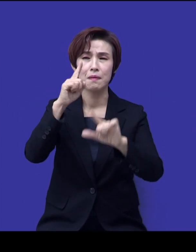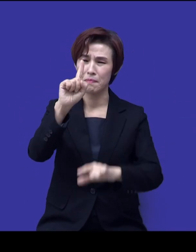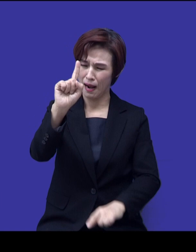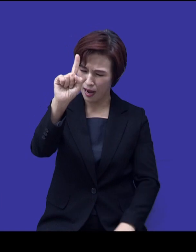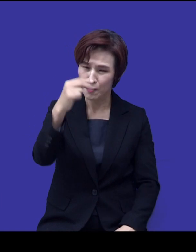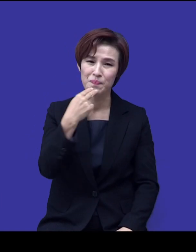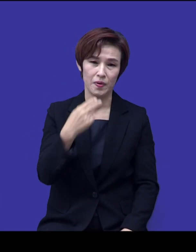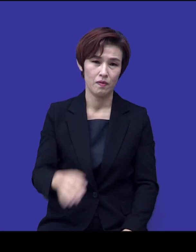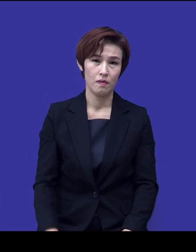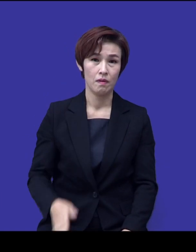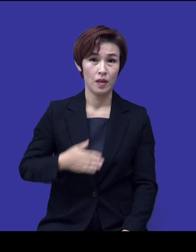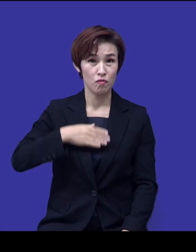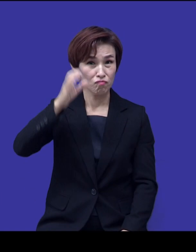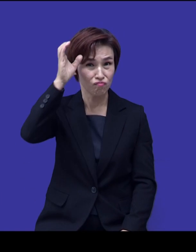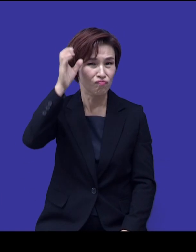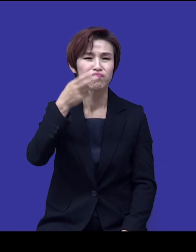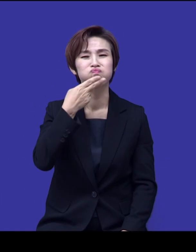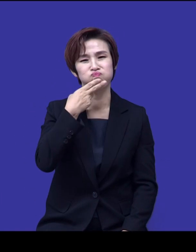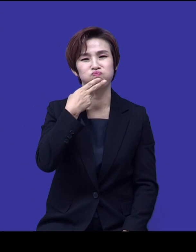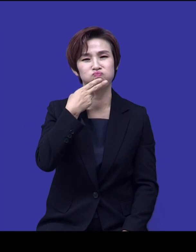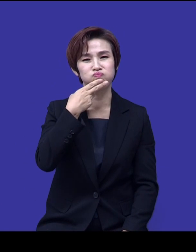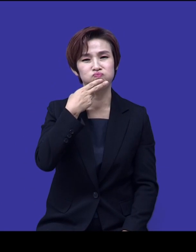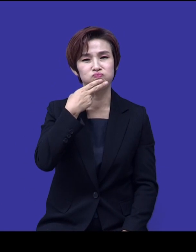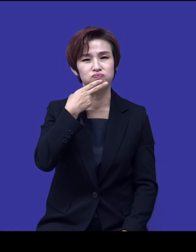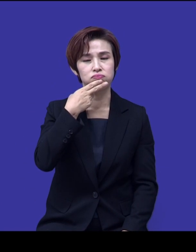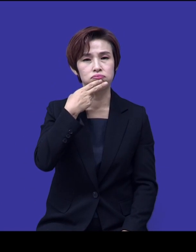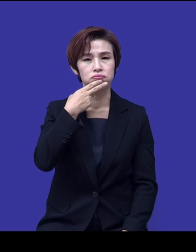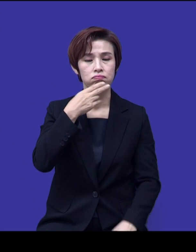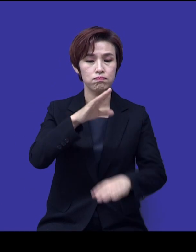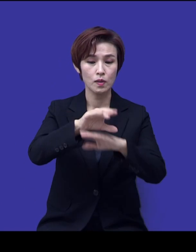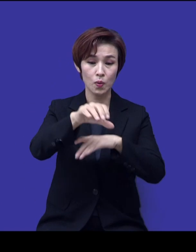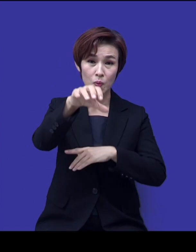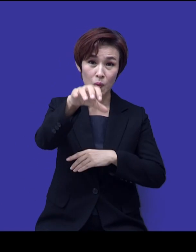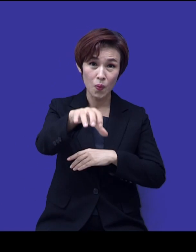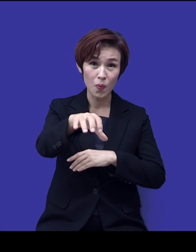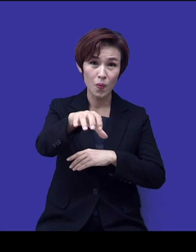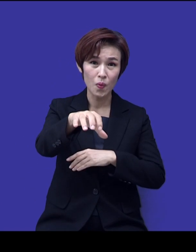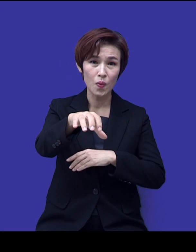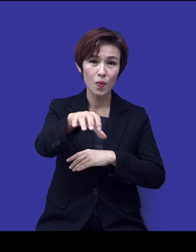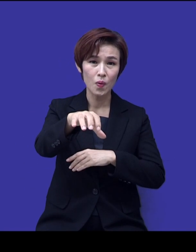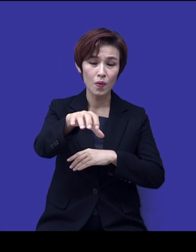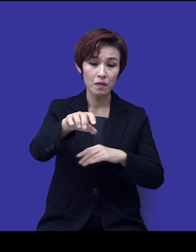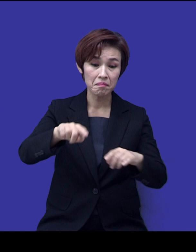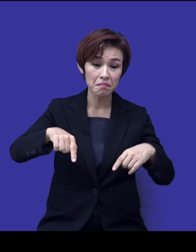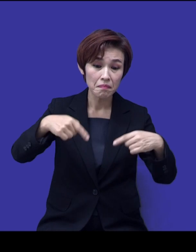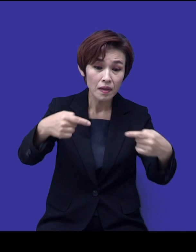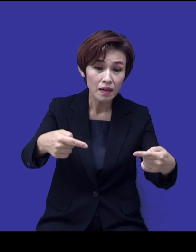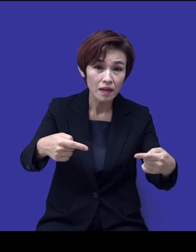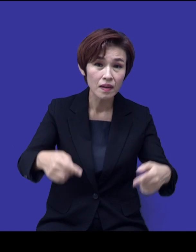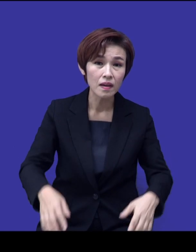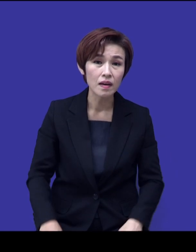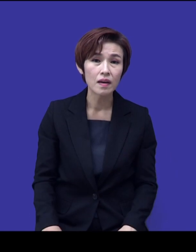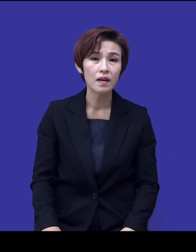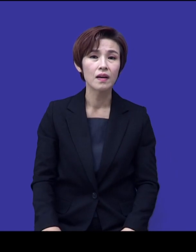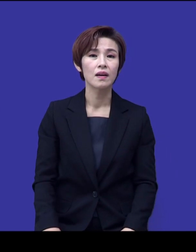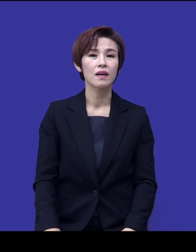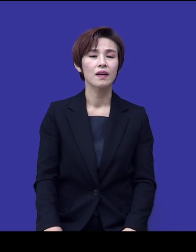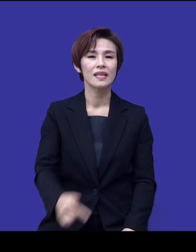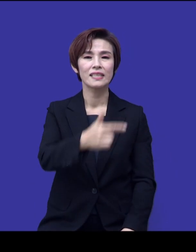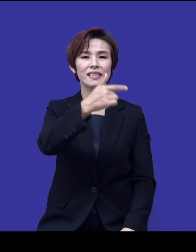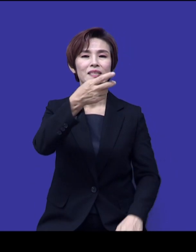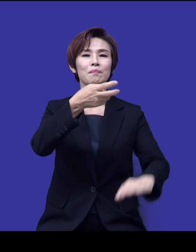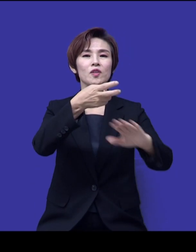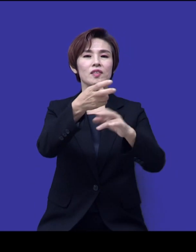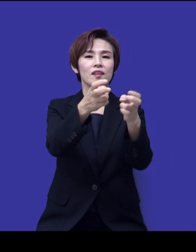예. 저도 기대하지 않았어요. 예. 저희 방송국에 이제 복직해서 오면 예. 항상 별관 앞에 대형 버스들이